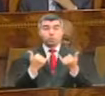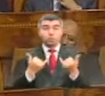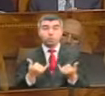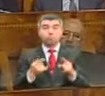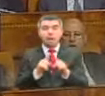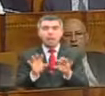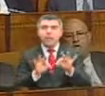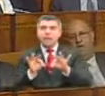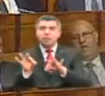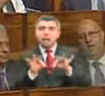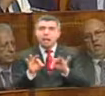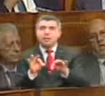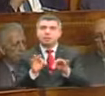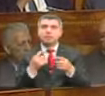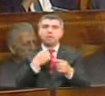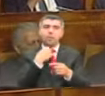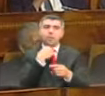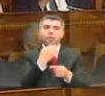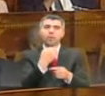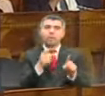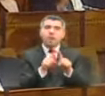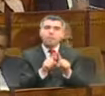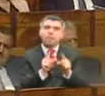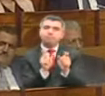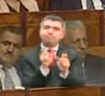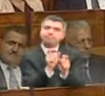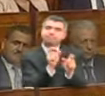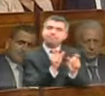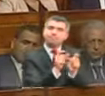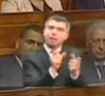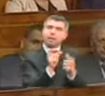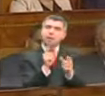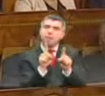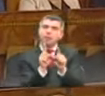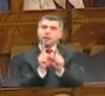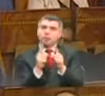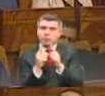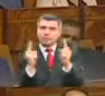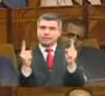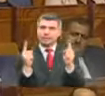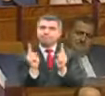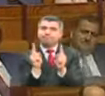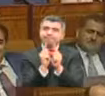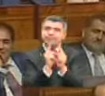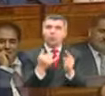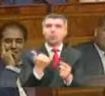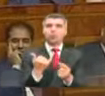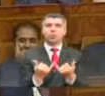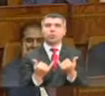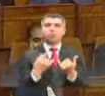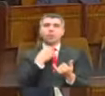من الإجراءات، لكن هي جزء من الإجراءات فقط التي هي